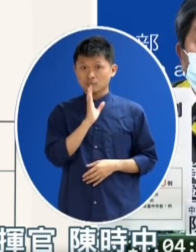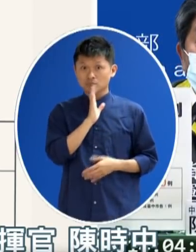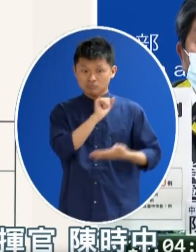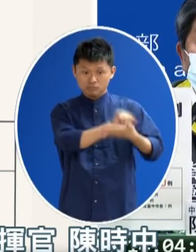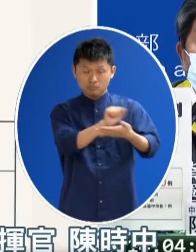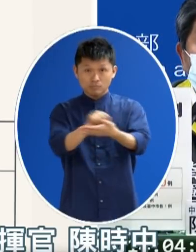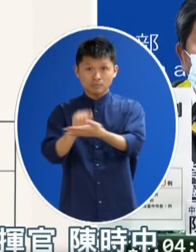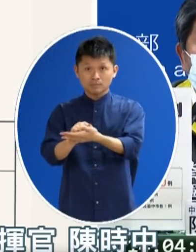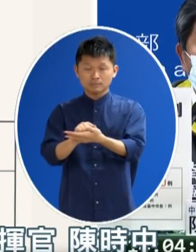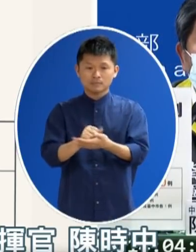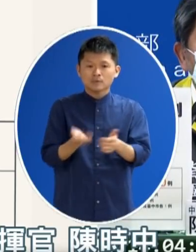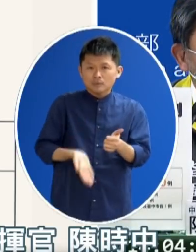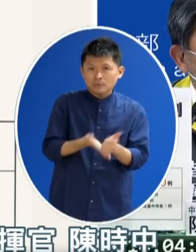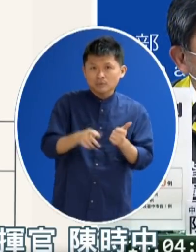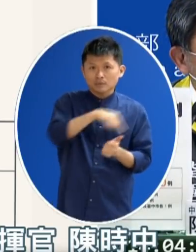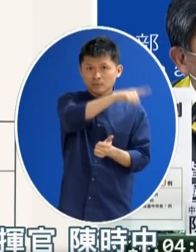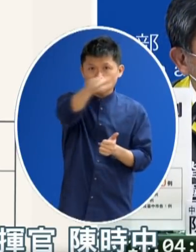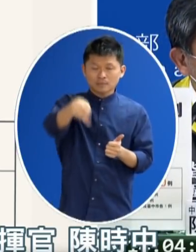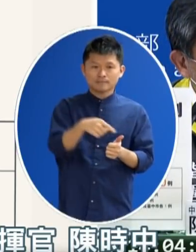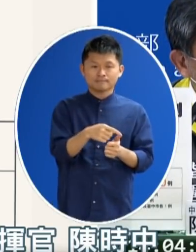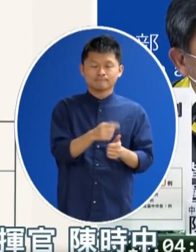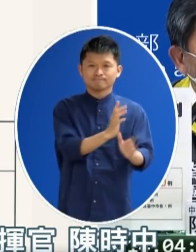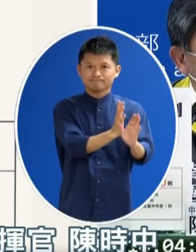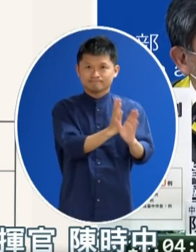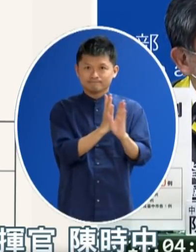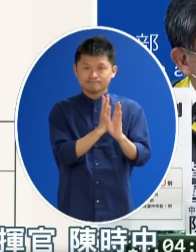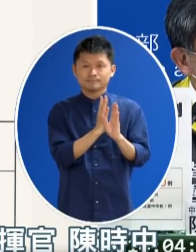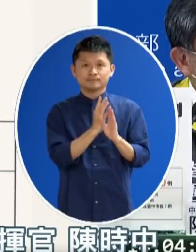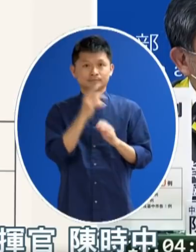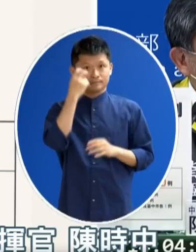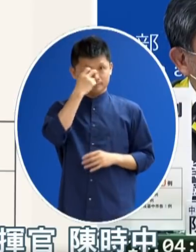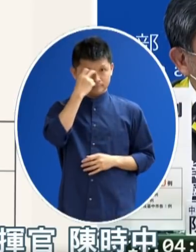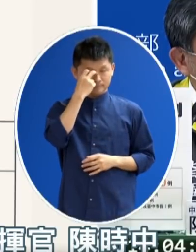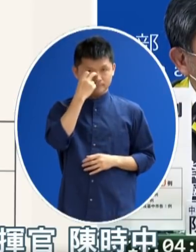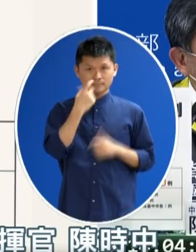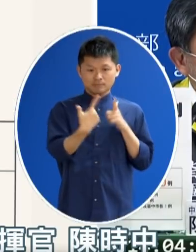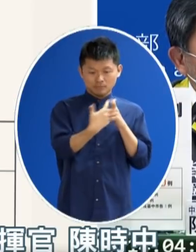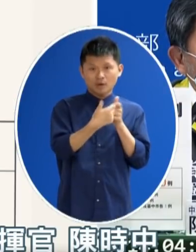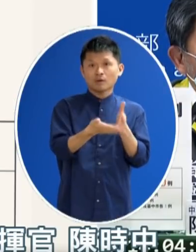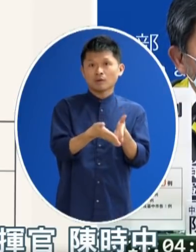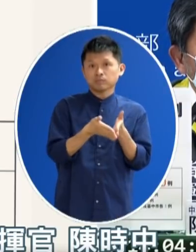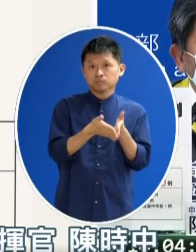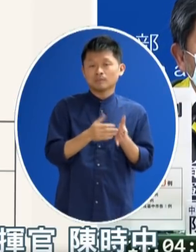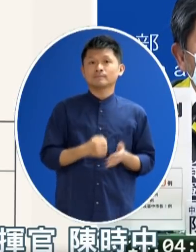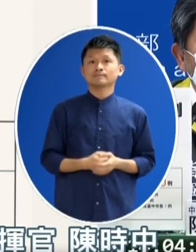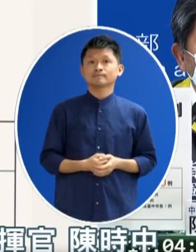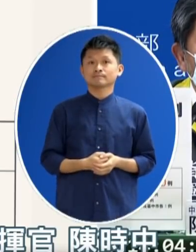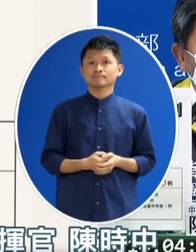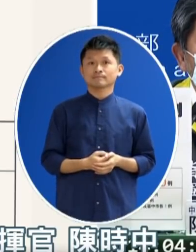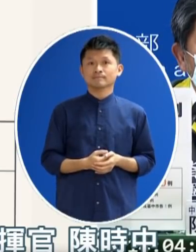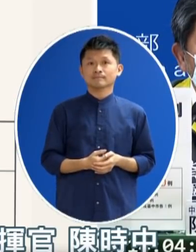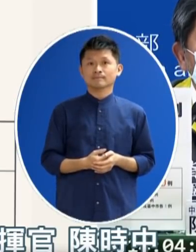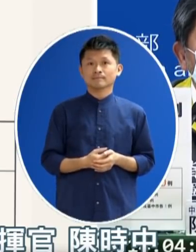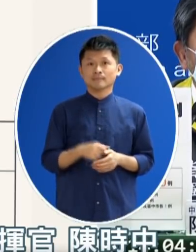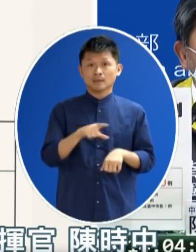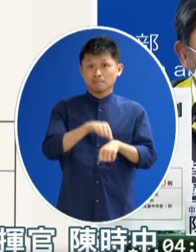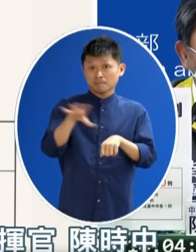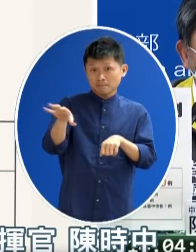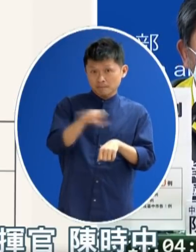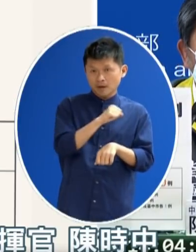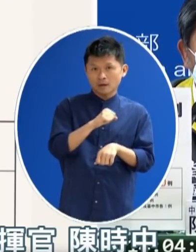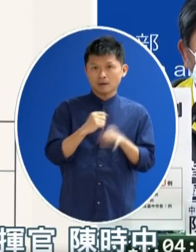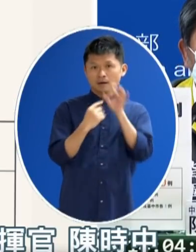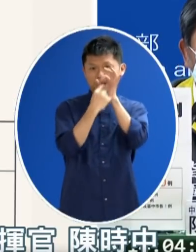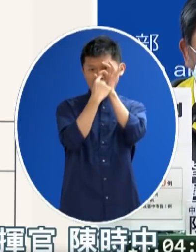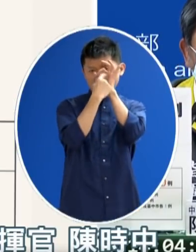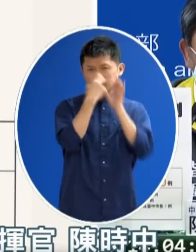那呼吁大家出来筛检的时候，那尽量要配合哈，因为及早的哈来筛检哈，